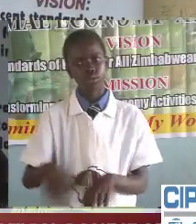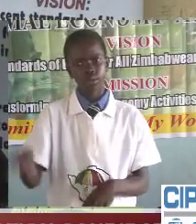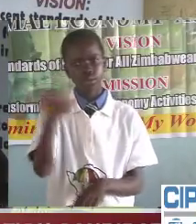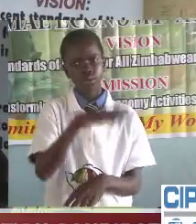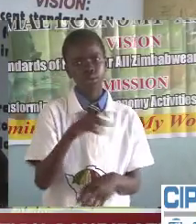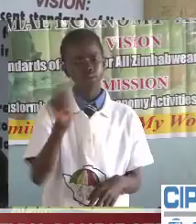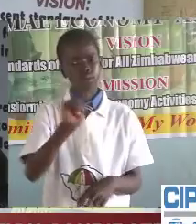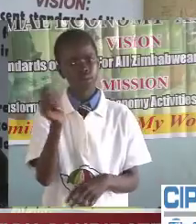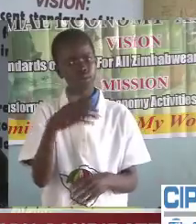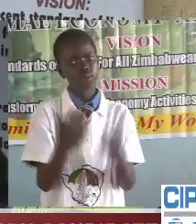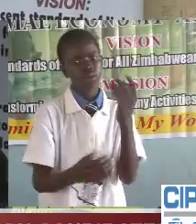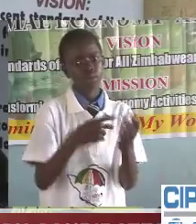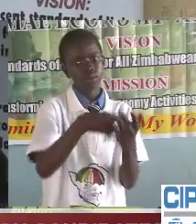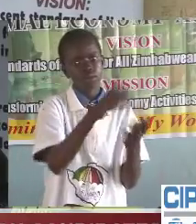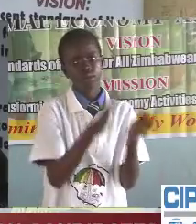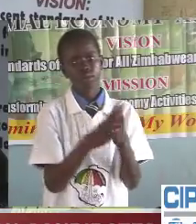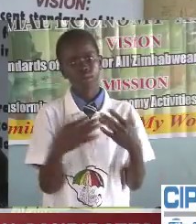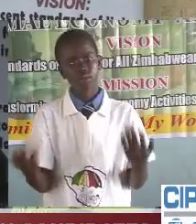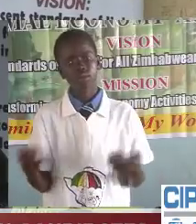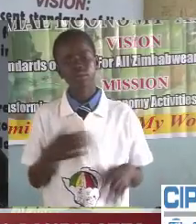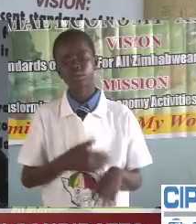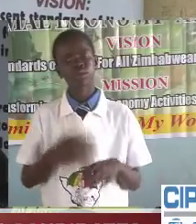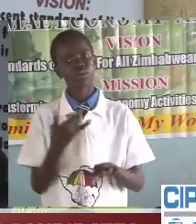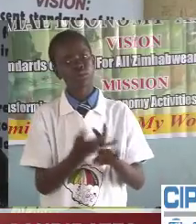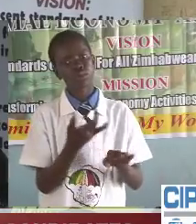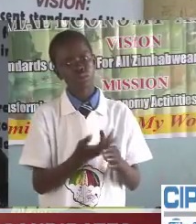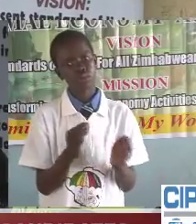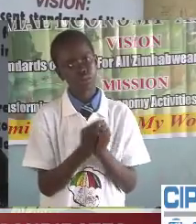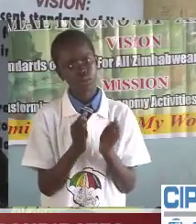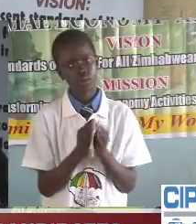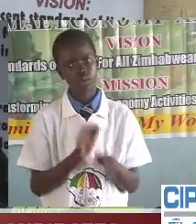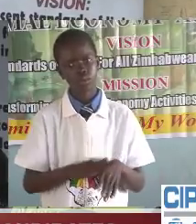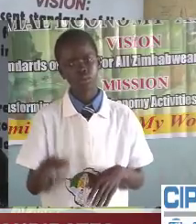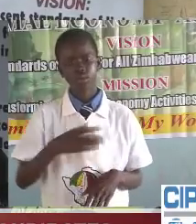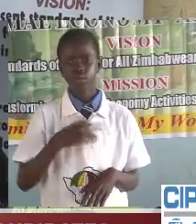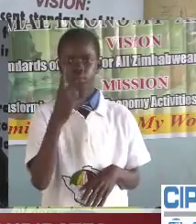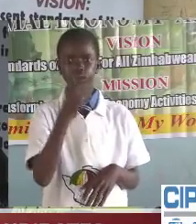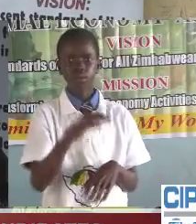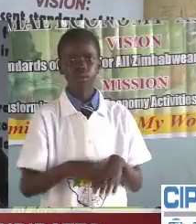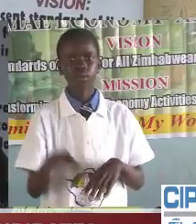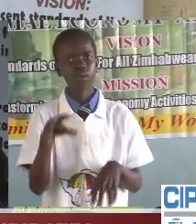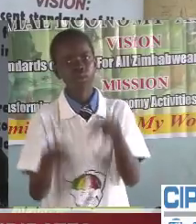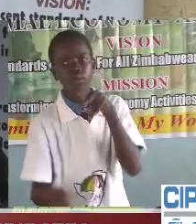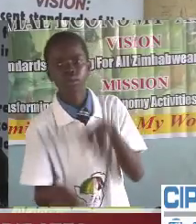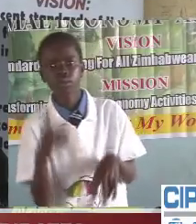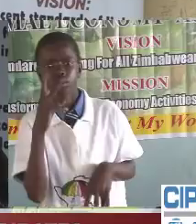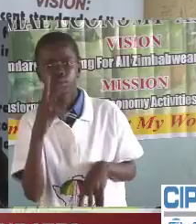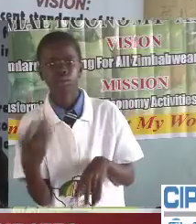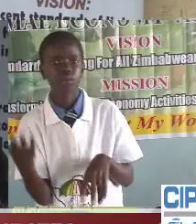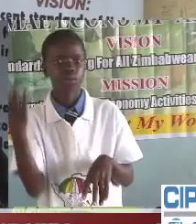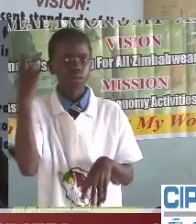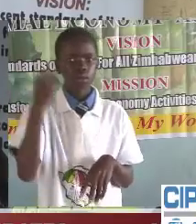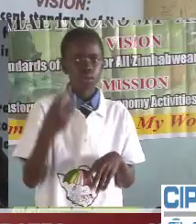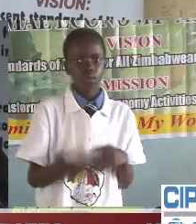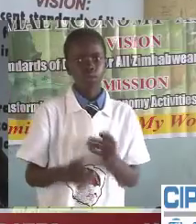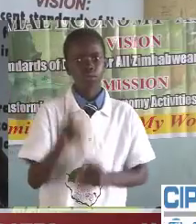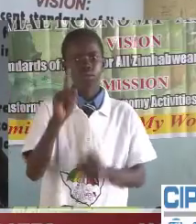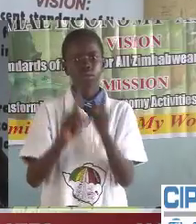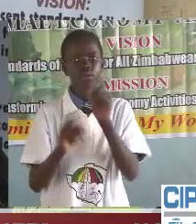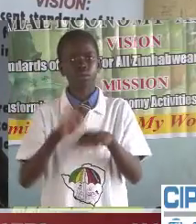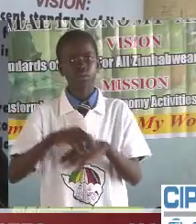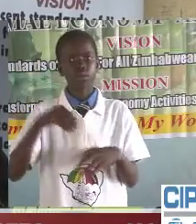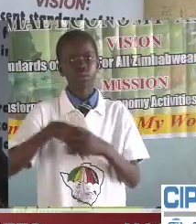pane zvimwe here zvamungakwanisa kuti muvabetsere nazvo, tisangotarisa vevakaremara chete. Tikatatarisa muno